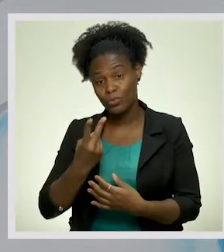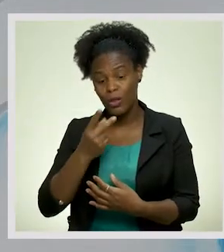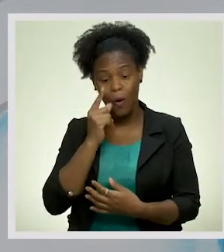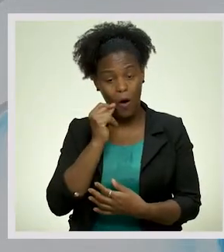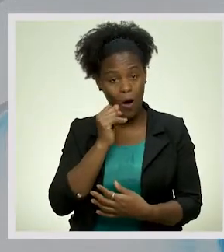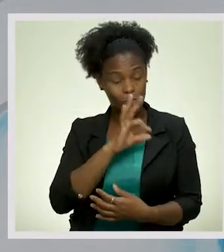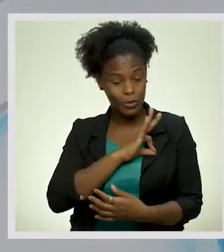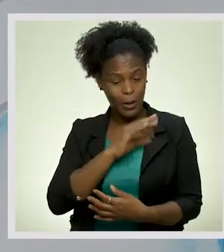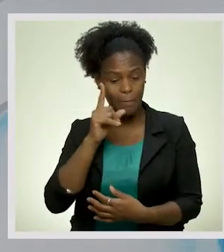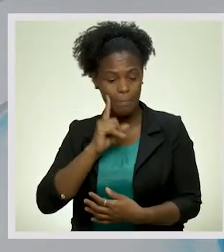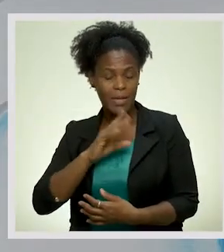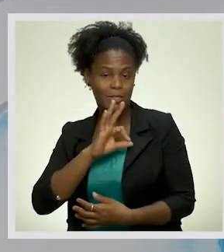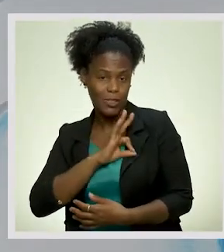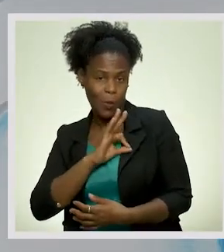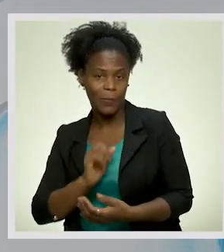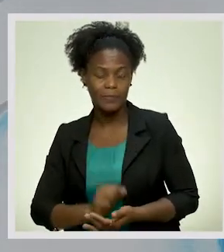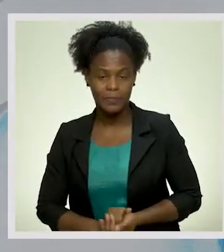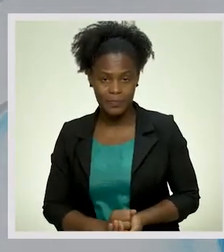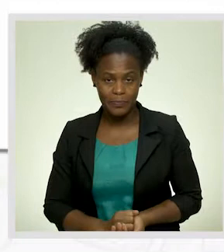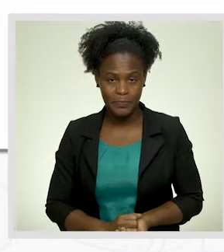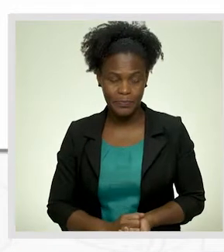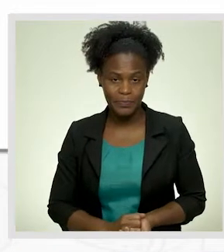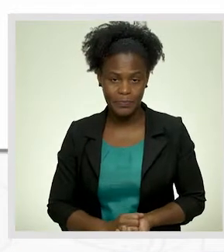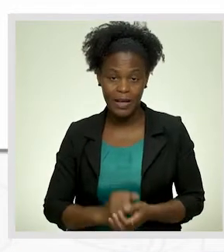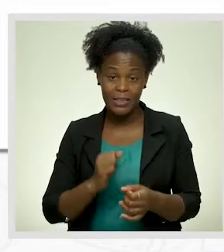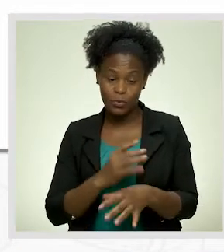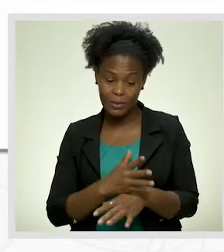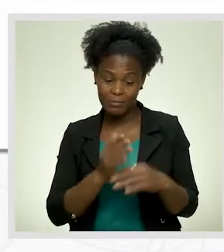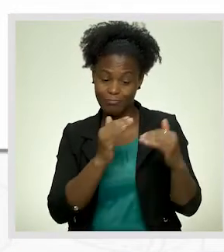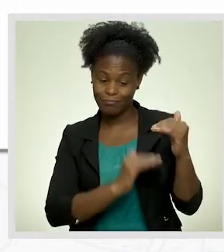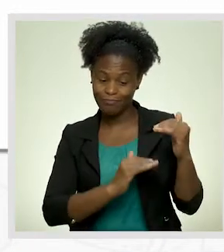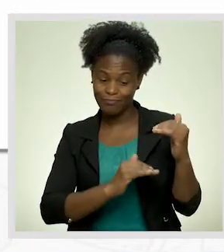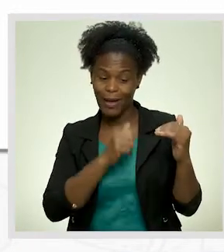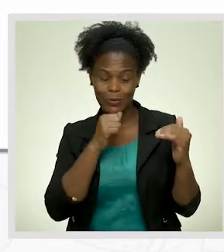monsieur et madame. Ensuite,